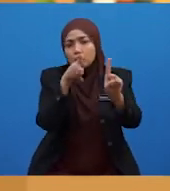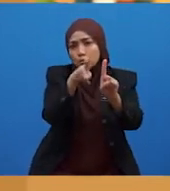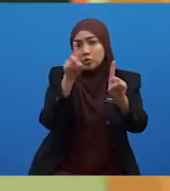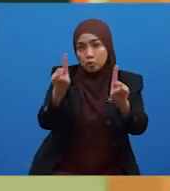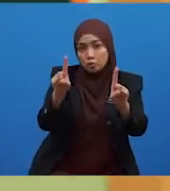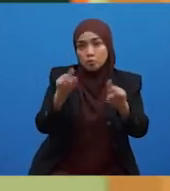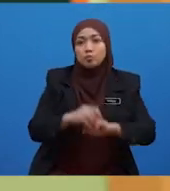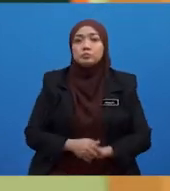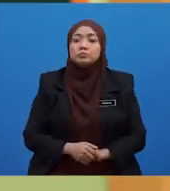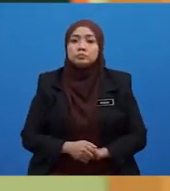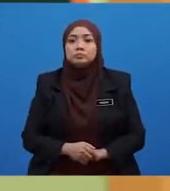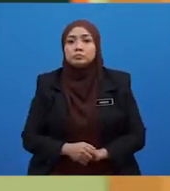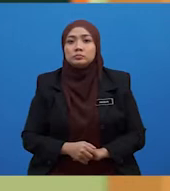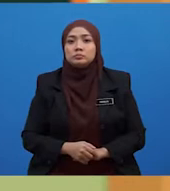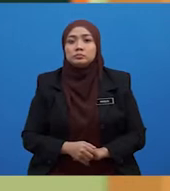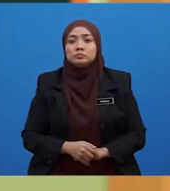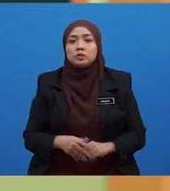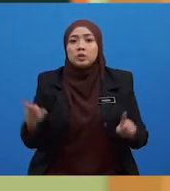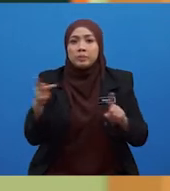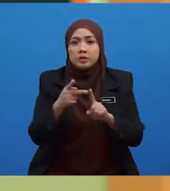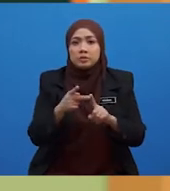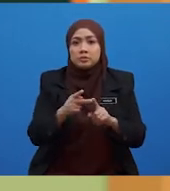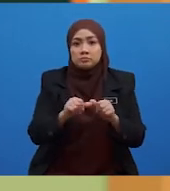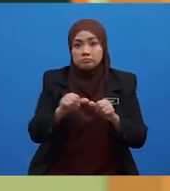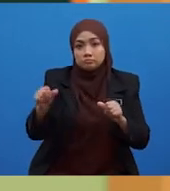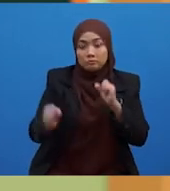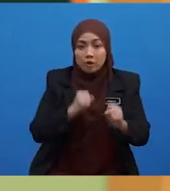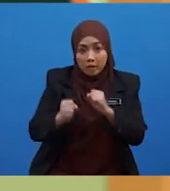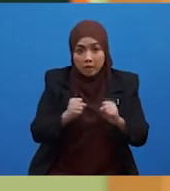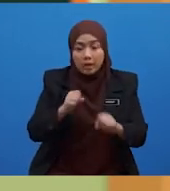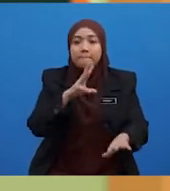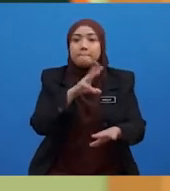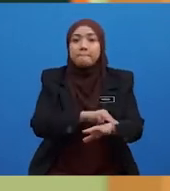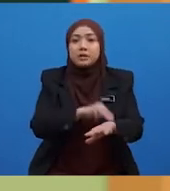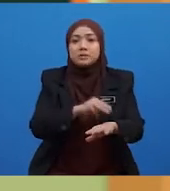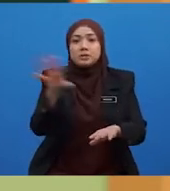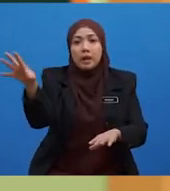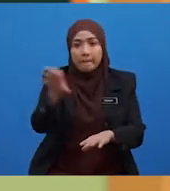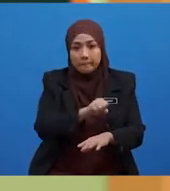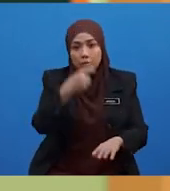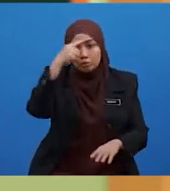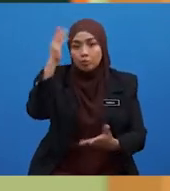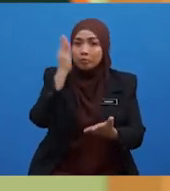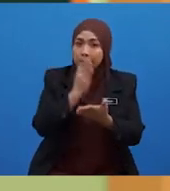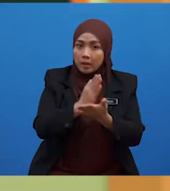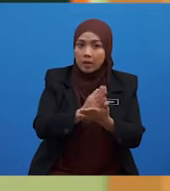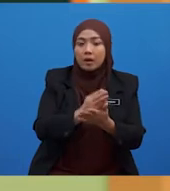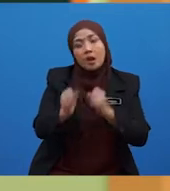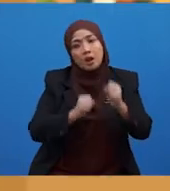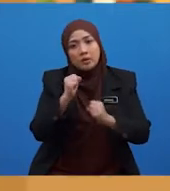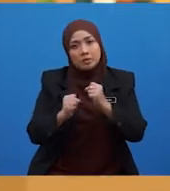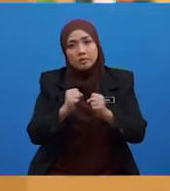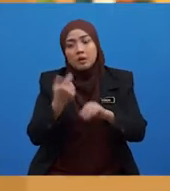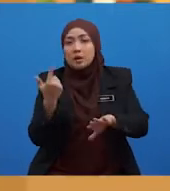1:1. Bergantung kepada jarak larian atau masa yang diambil untuk menamatkan sesuatu